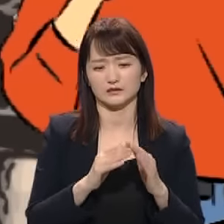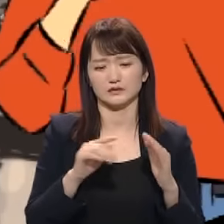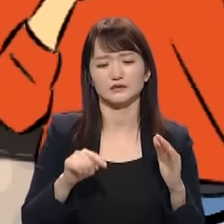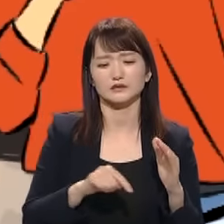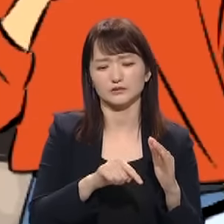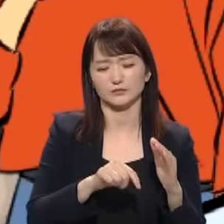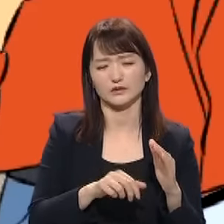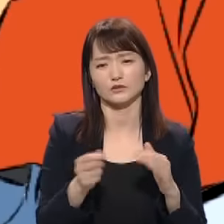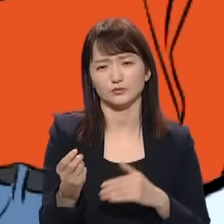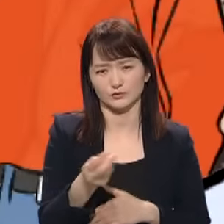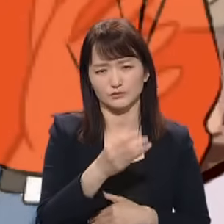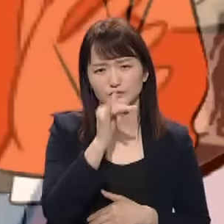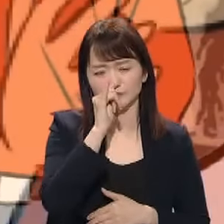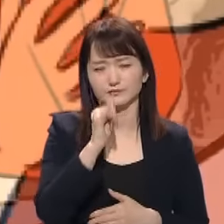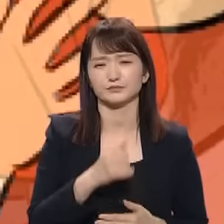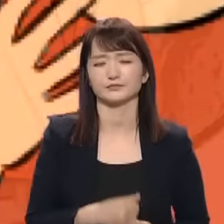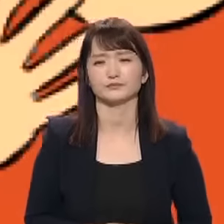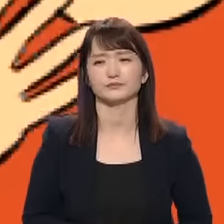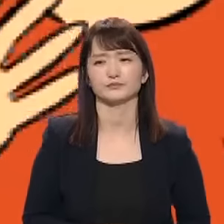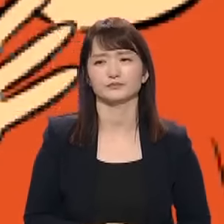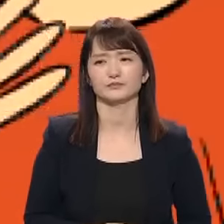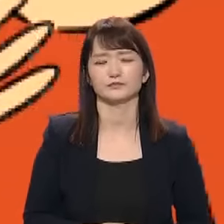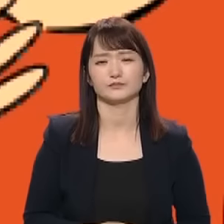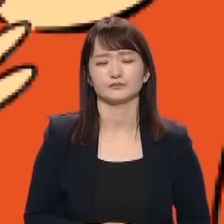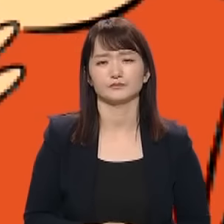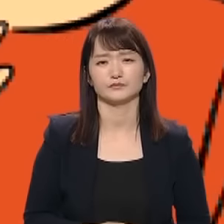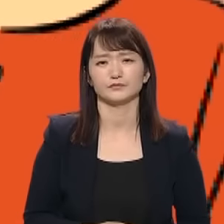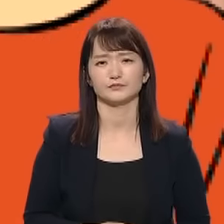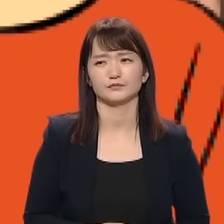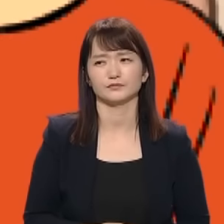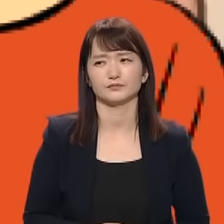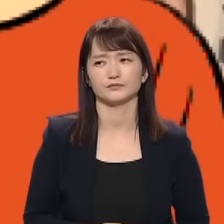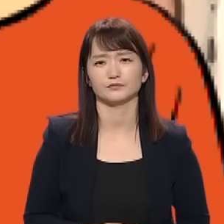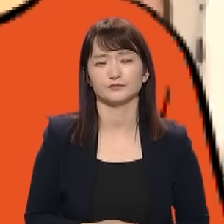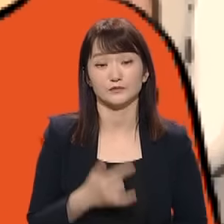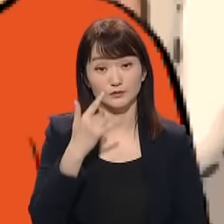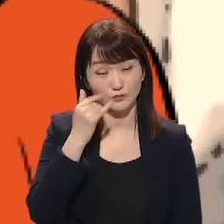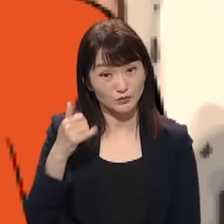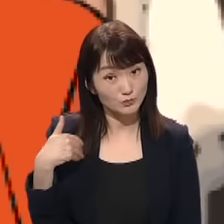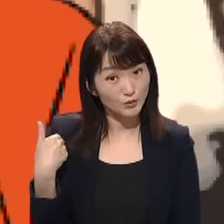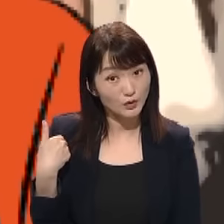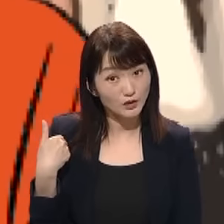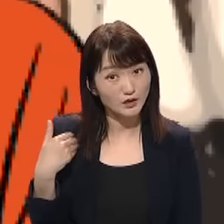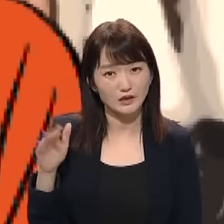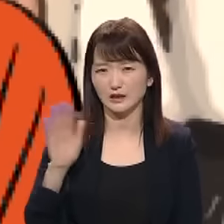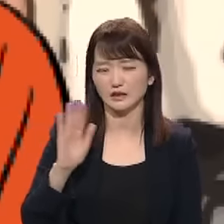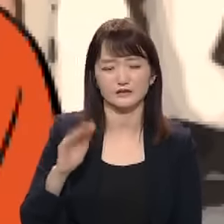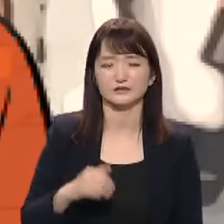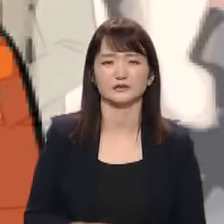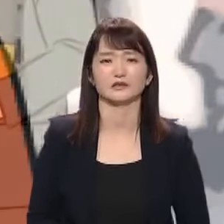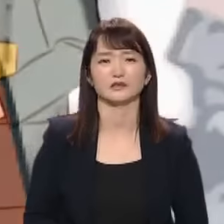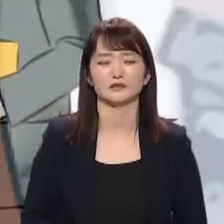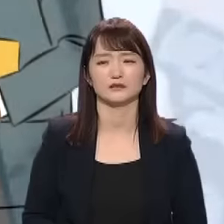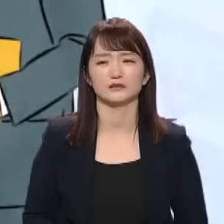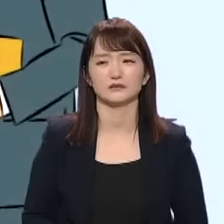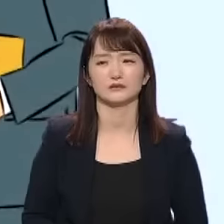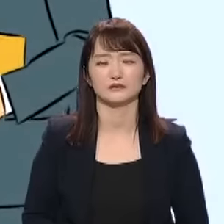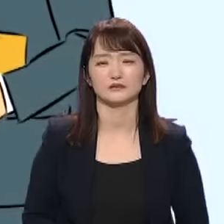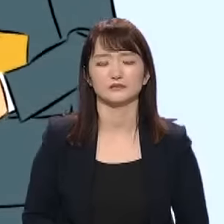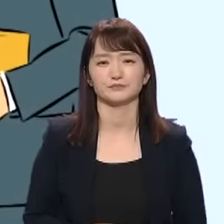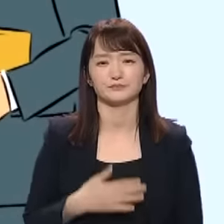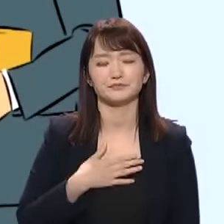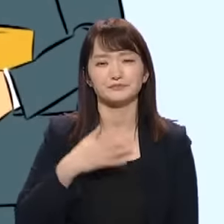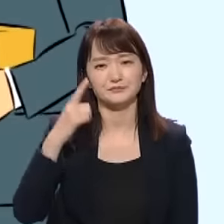예. 사실 뭐 지금 부모님이 모른다라고 하는데 저게 모르는 게 아니라 이미 굳어진 거죠. 그래서 제가